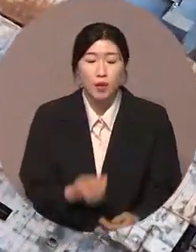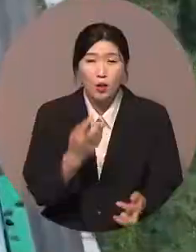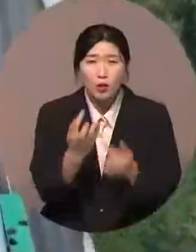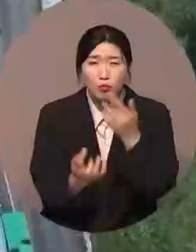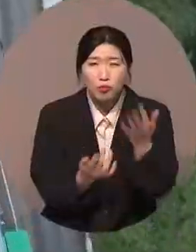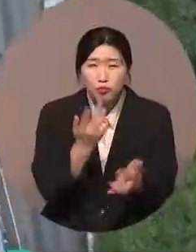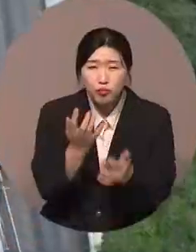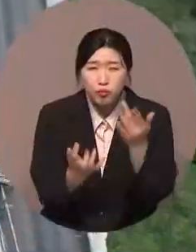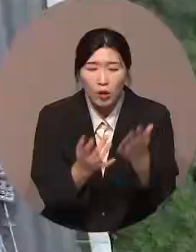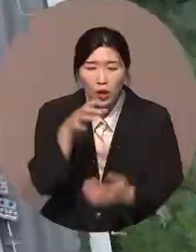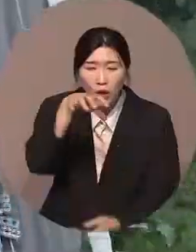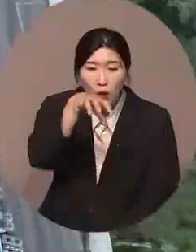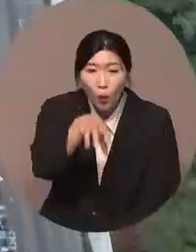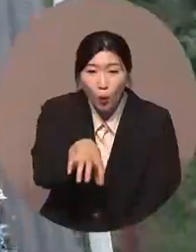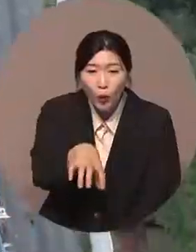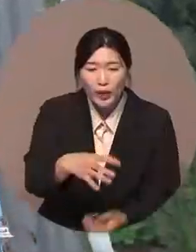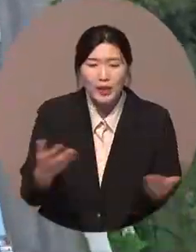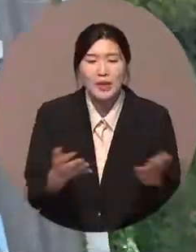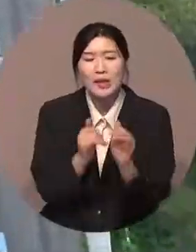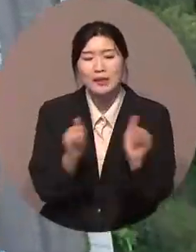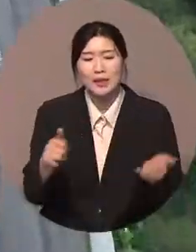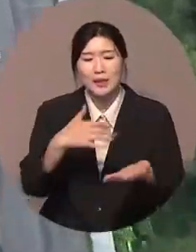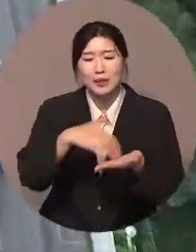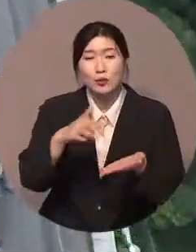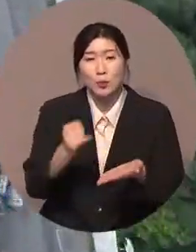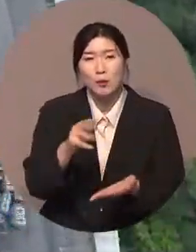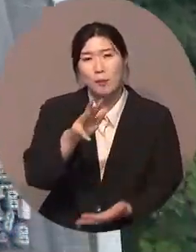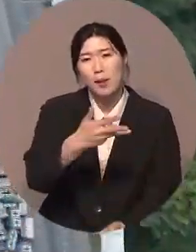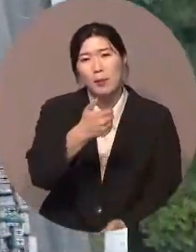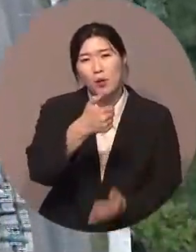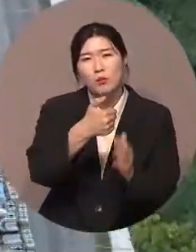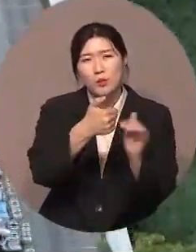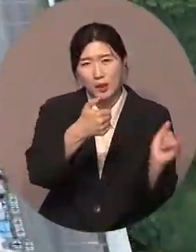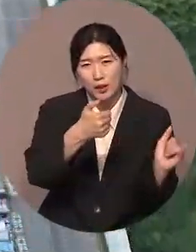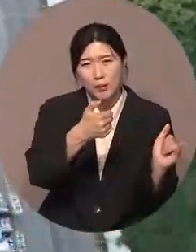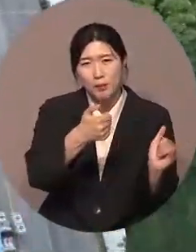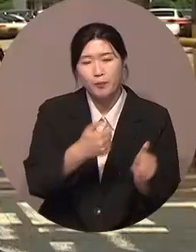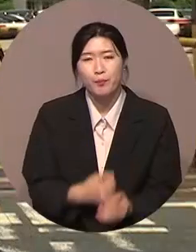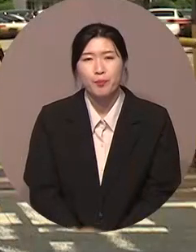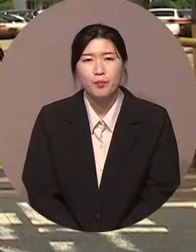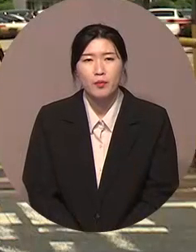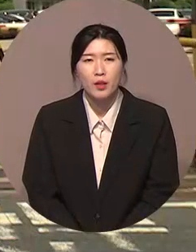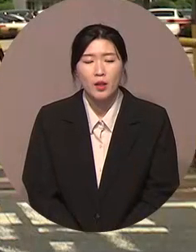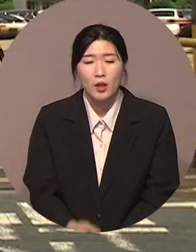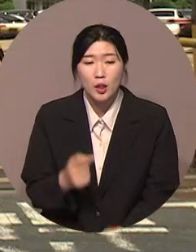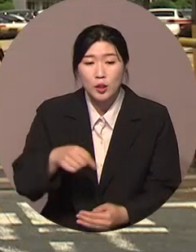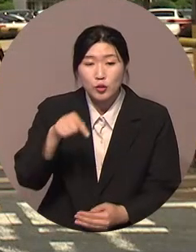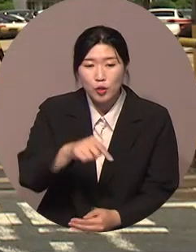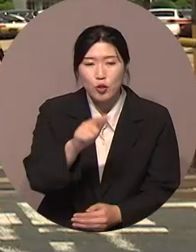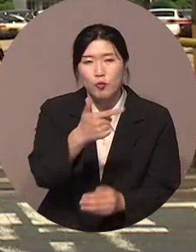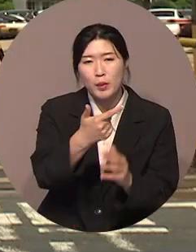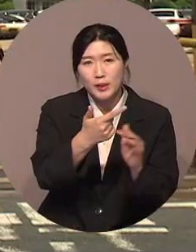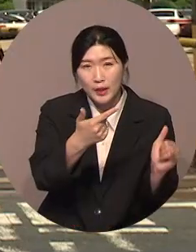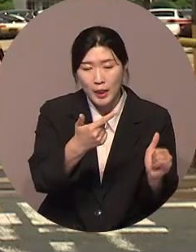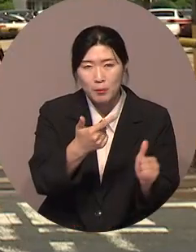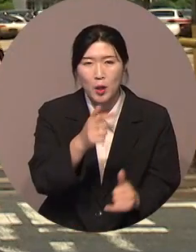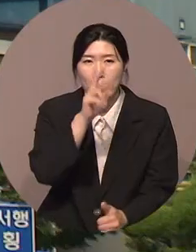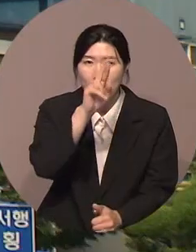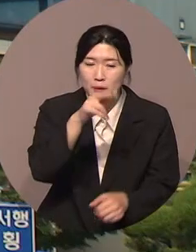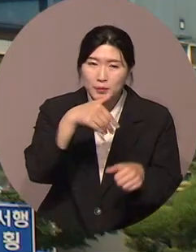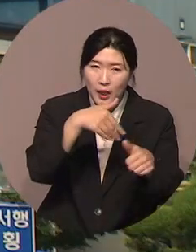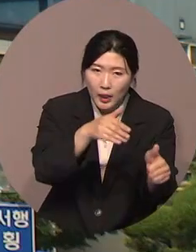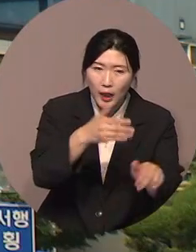가동이 중단된 이 공장에서는 850여 명의 노동자들이 근무하고 있었습니다. 이 가운데 600여 명은